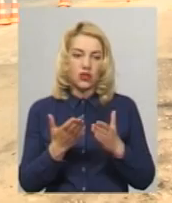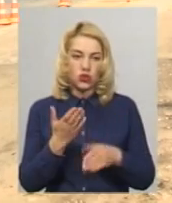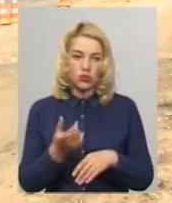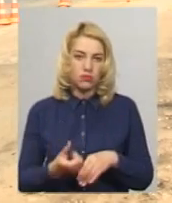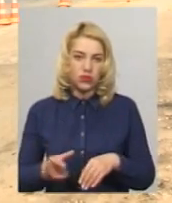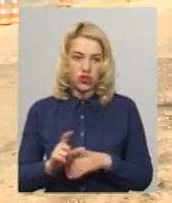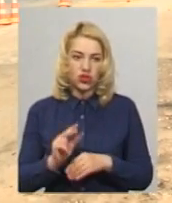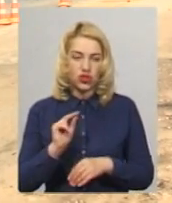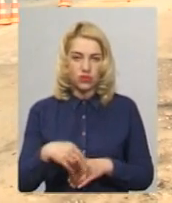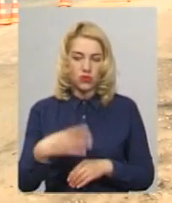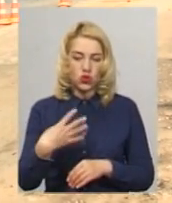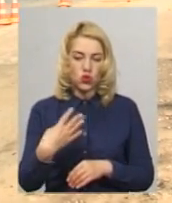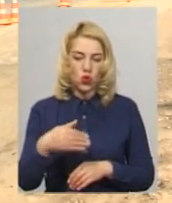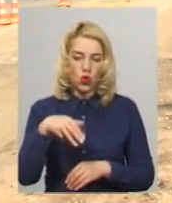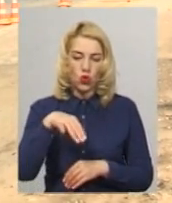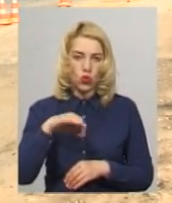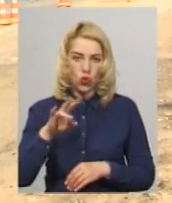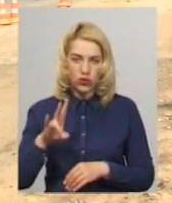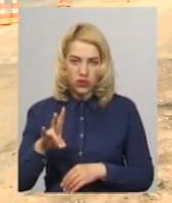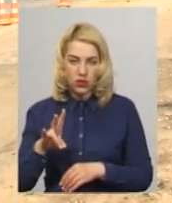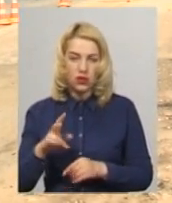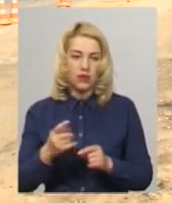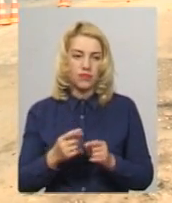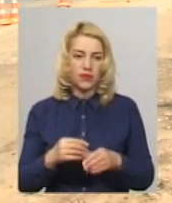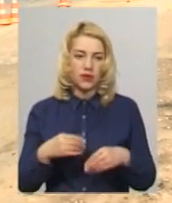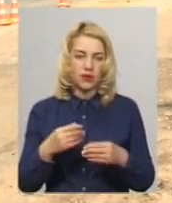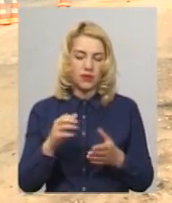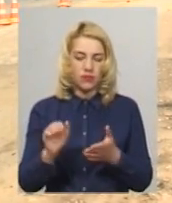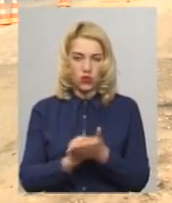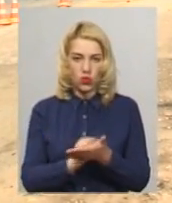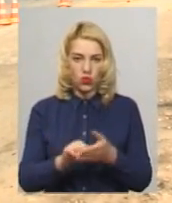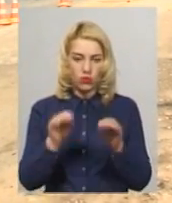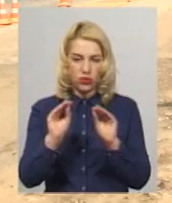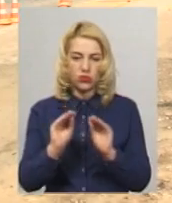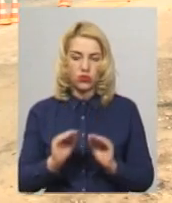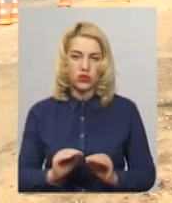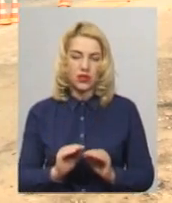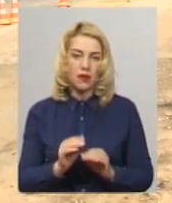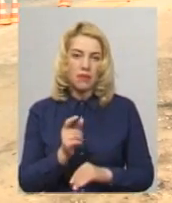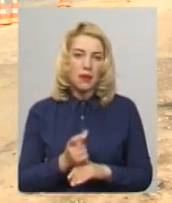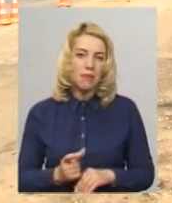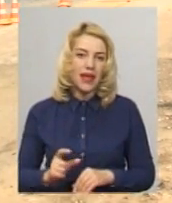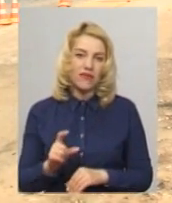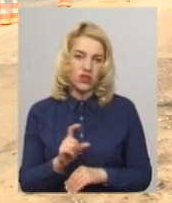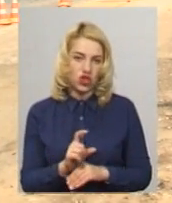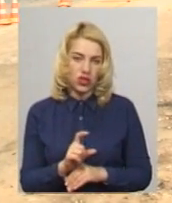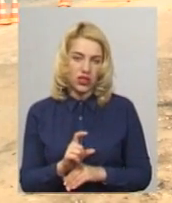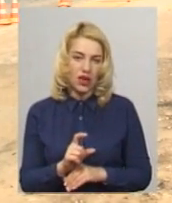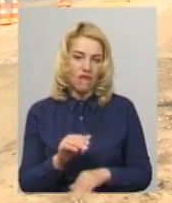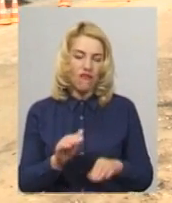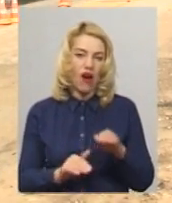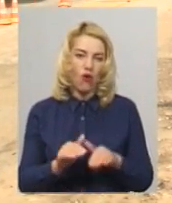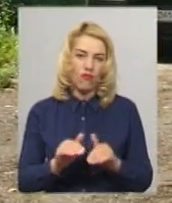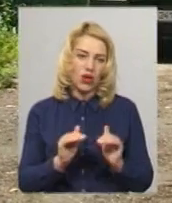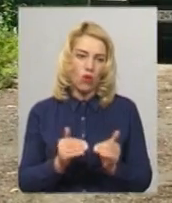40 тонн, проводиться документування перевищення вагових